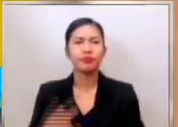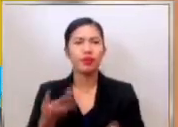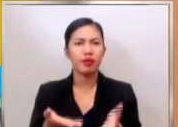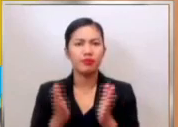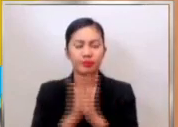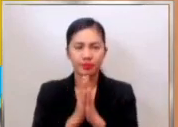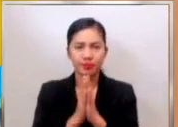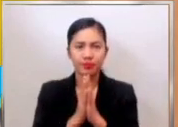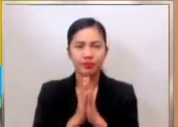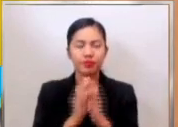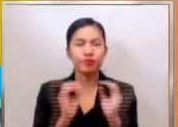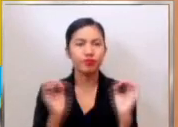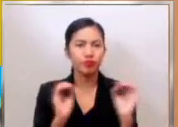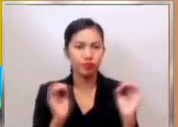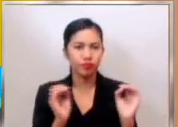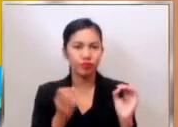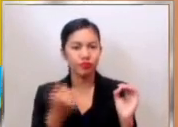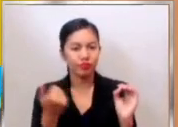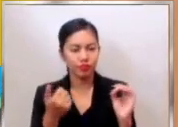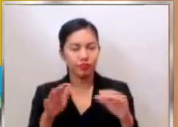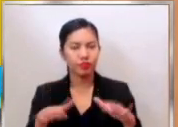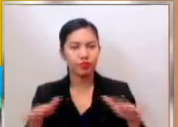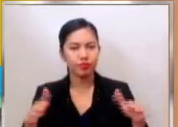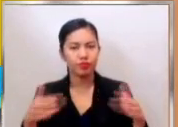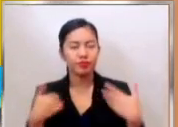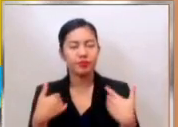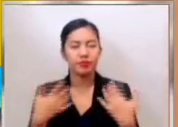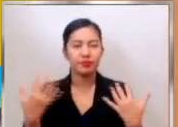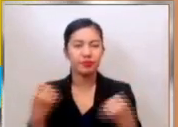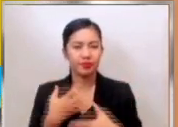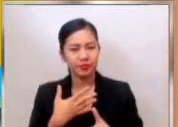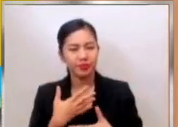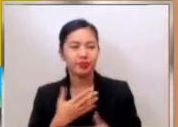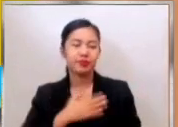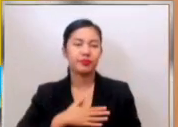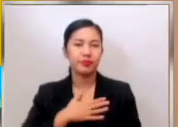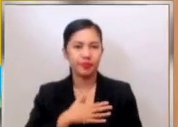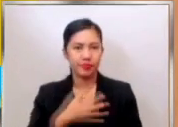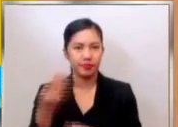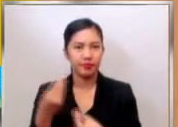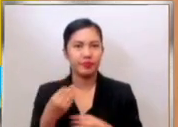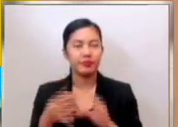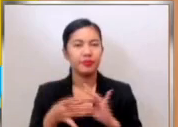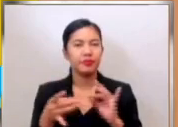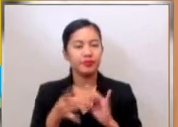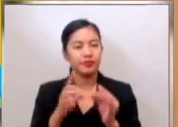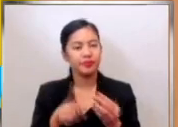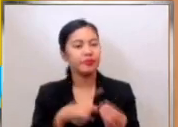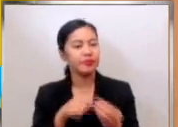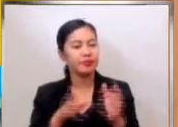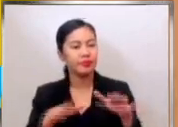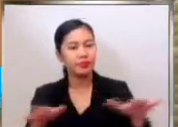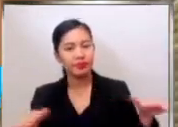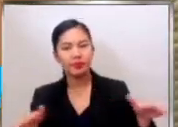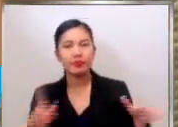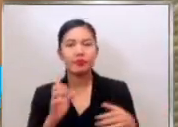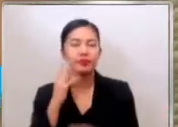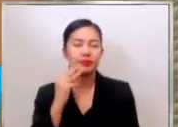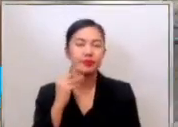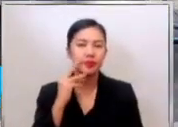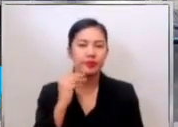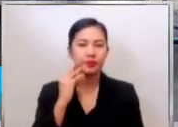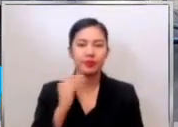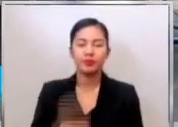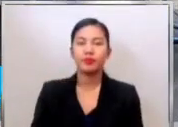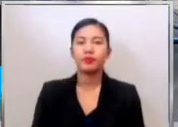iba pang mga bata na medyo natakot? Kwentuhan mo kami ng konti tungkol sa kanilang pagpunta dyan. Connie, may mga